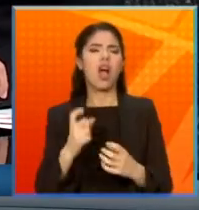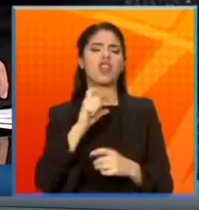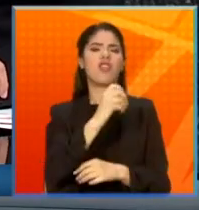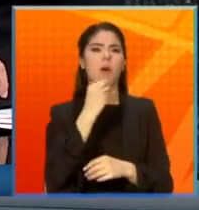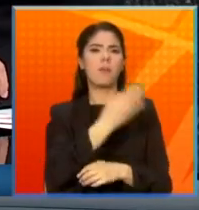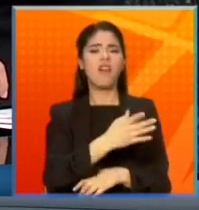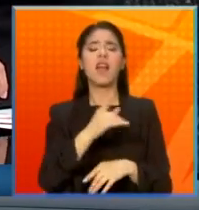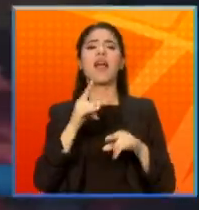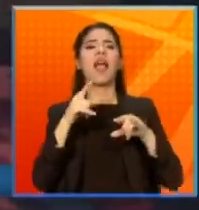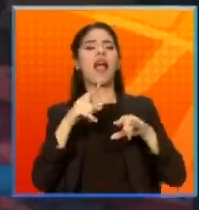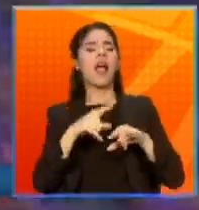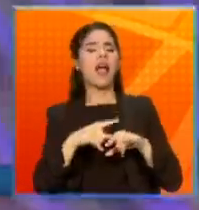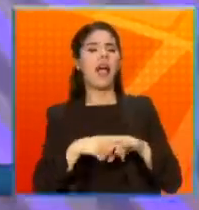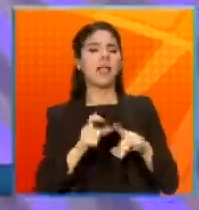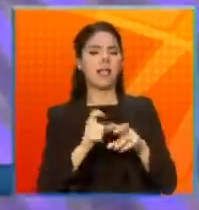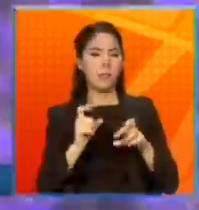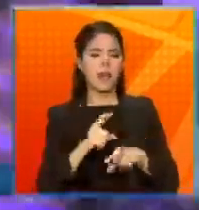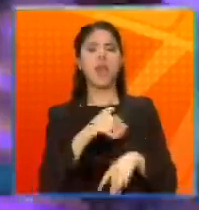dedi.